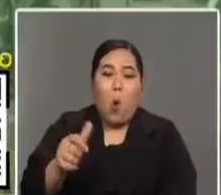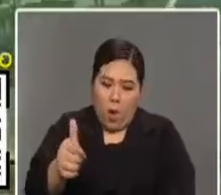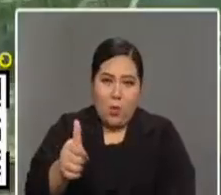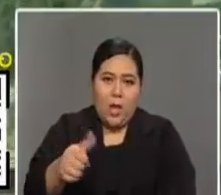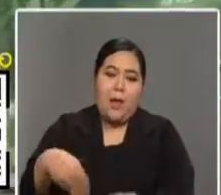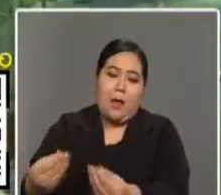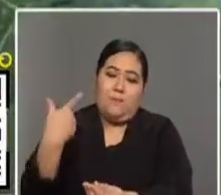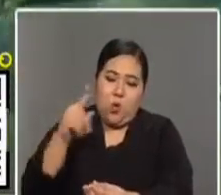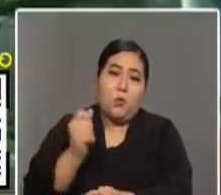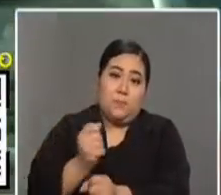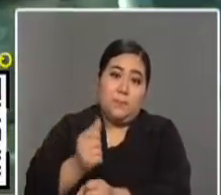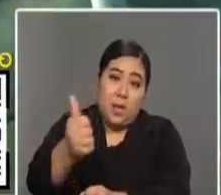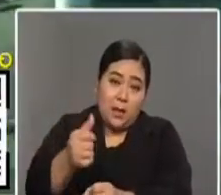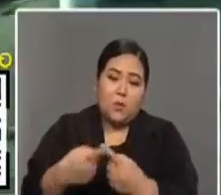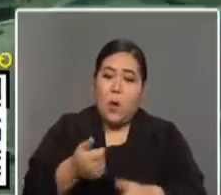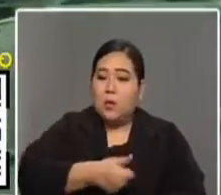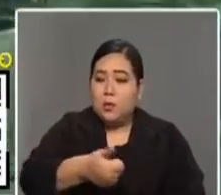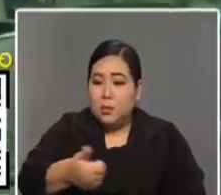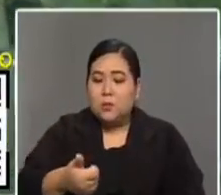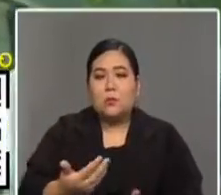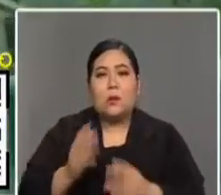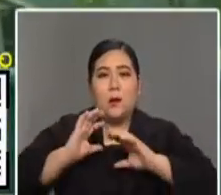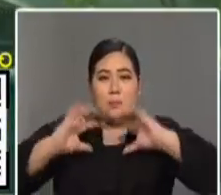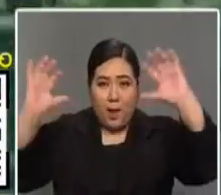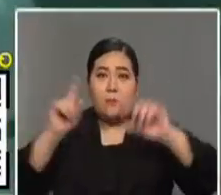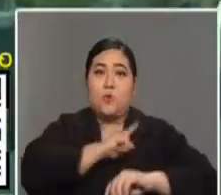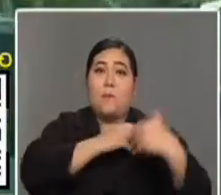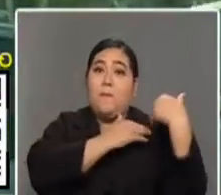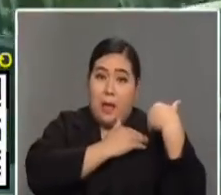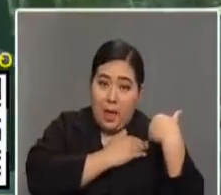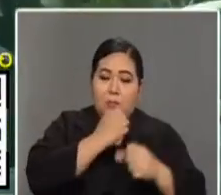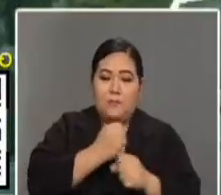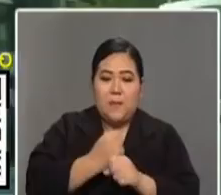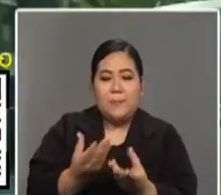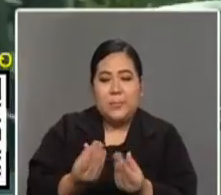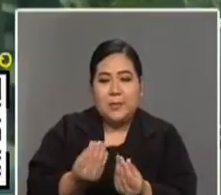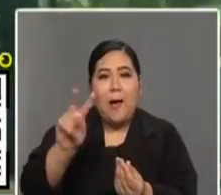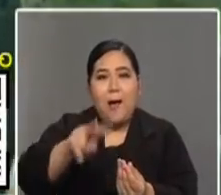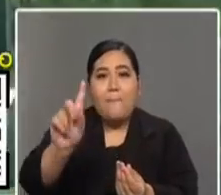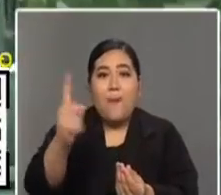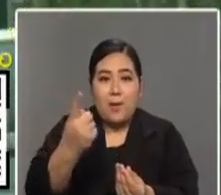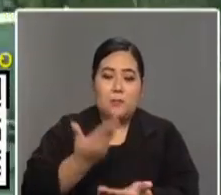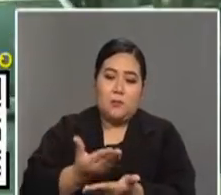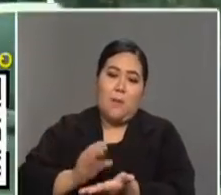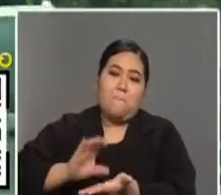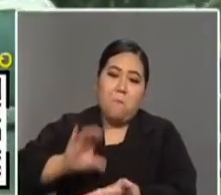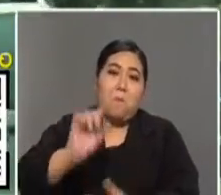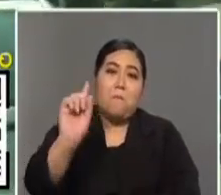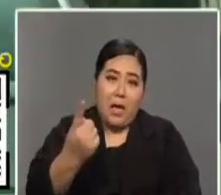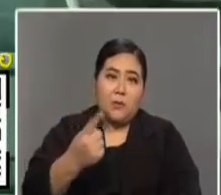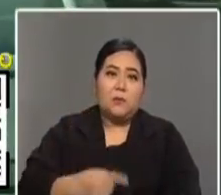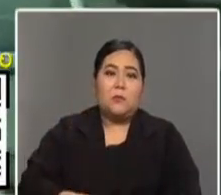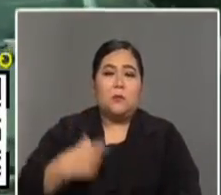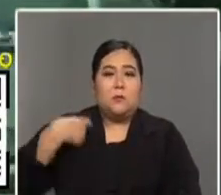ให้ดำเนินการตามอำนาจหน้าที่ต่อไปได้รัฐจะรับภาระในการหาพื้นที่ใหม่และงบประมาณจัดสร้างใหม่ให้ทาง